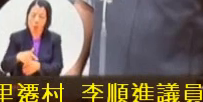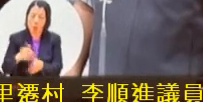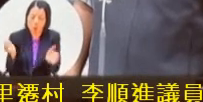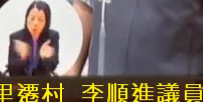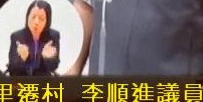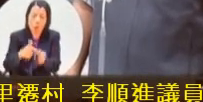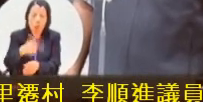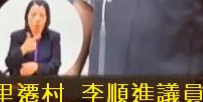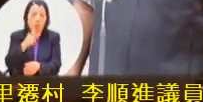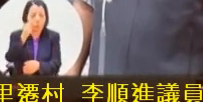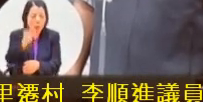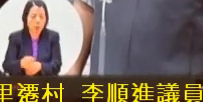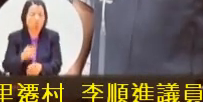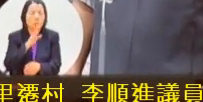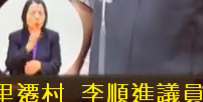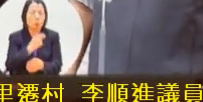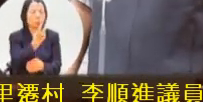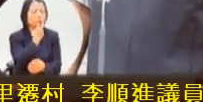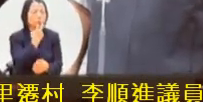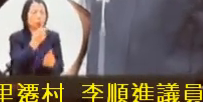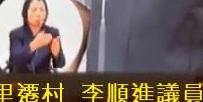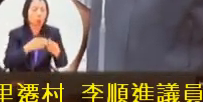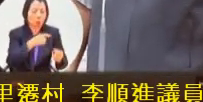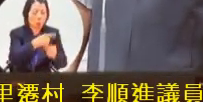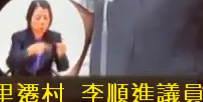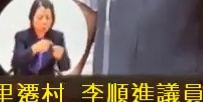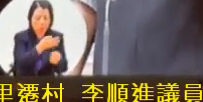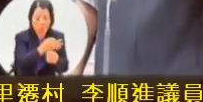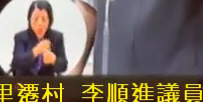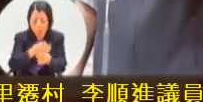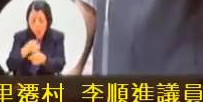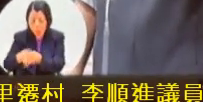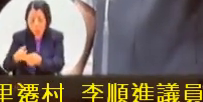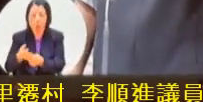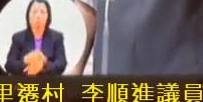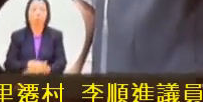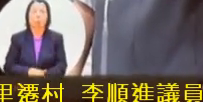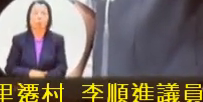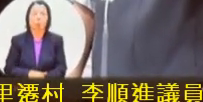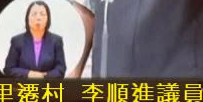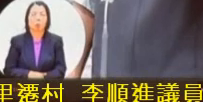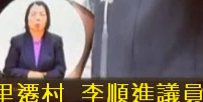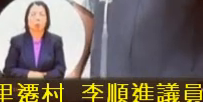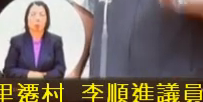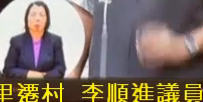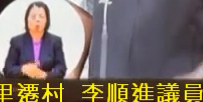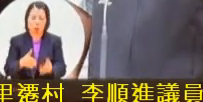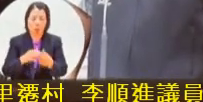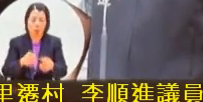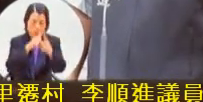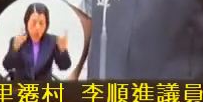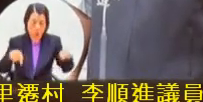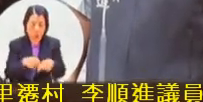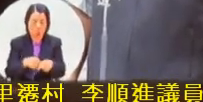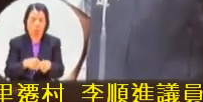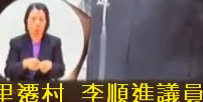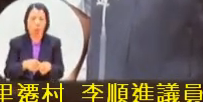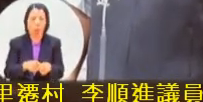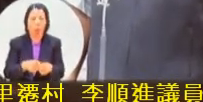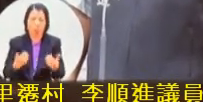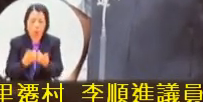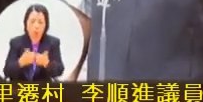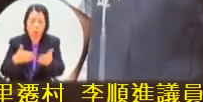是由中央来按年度。那一天这一个张政委的开会，他是主计总